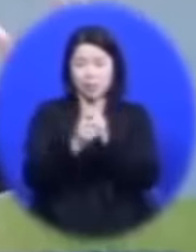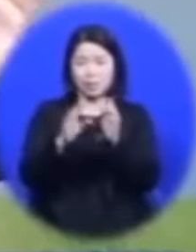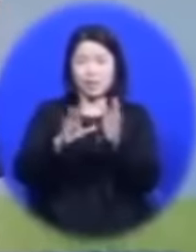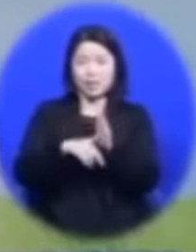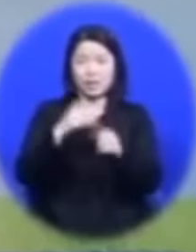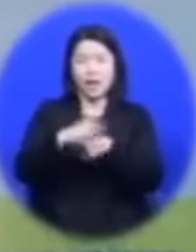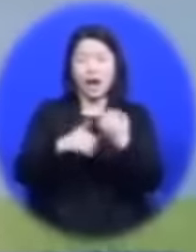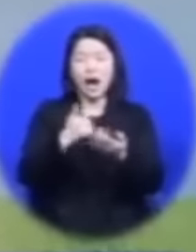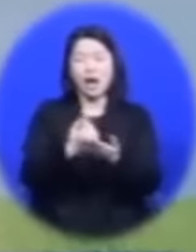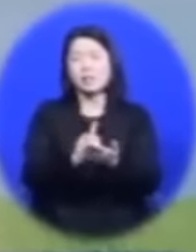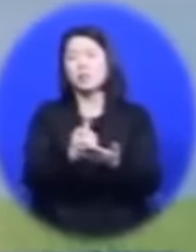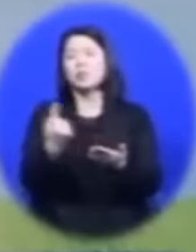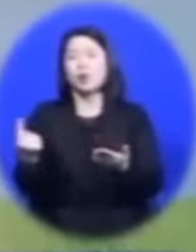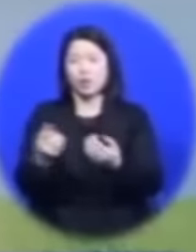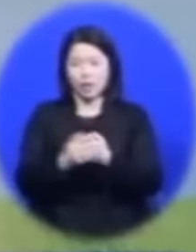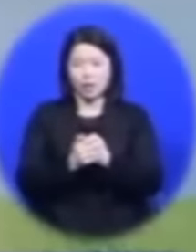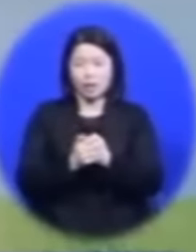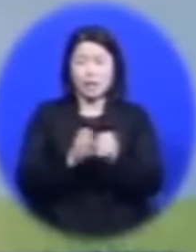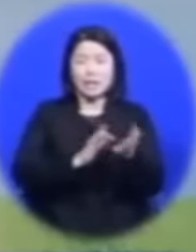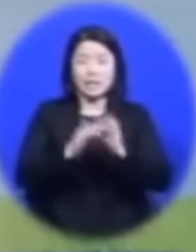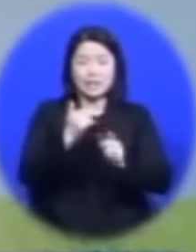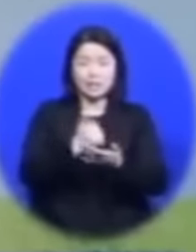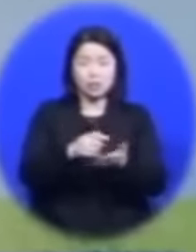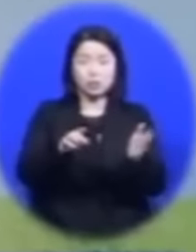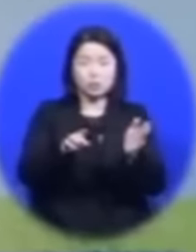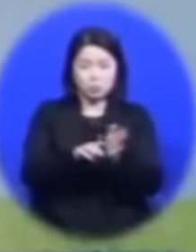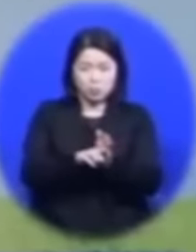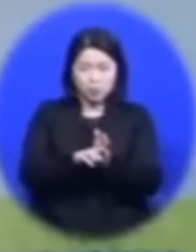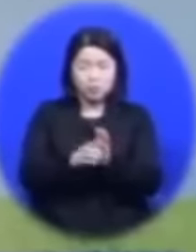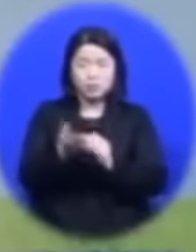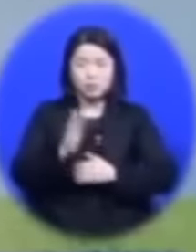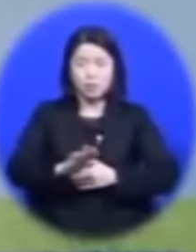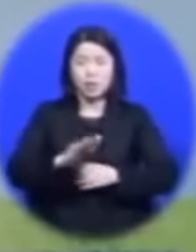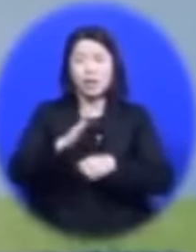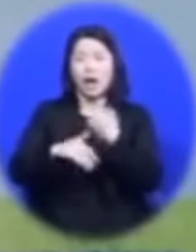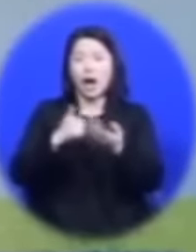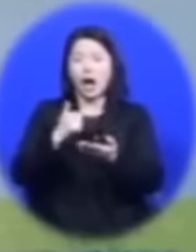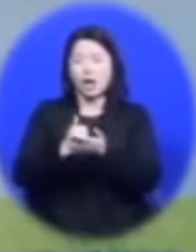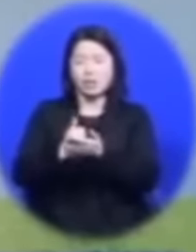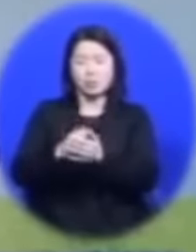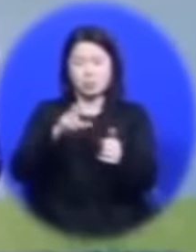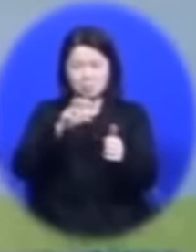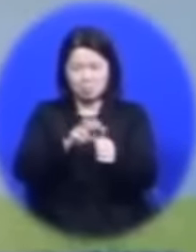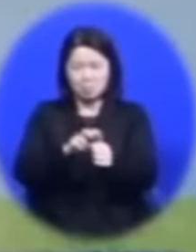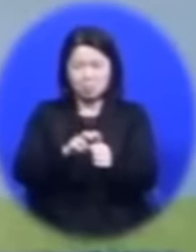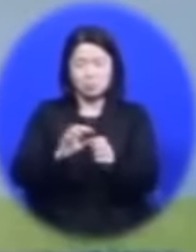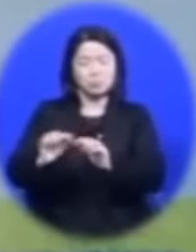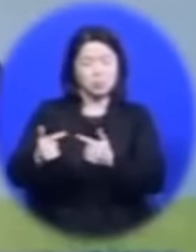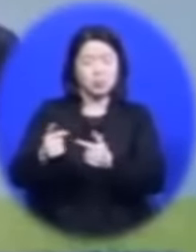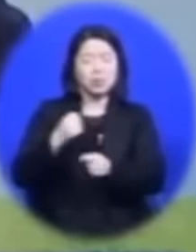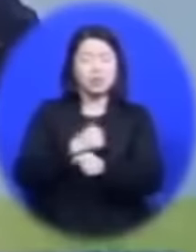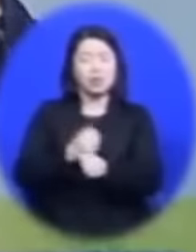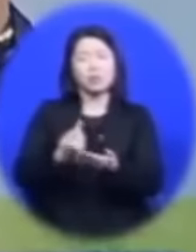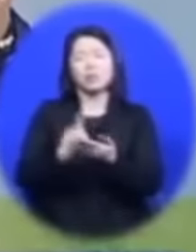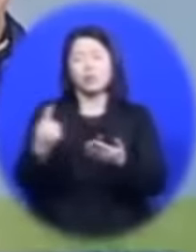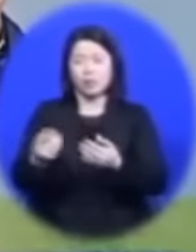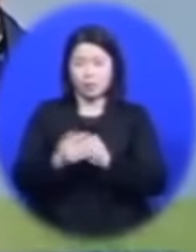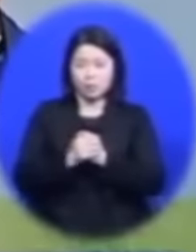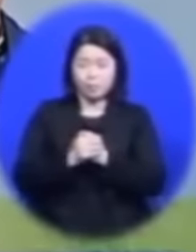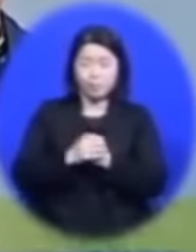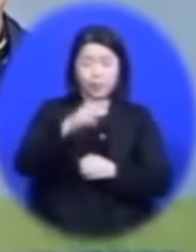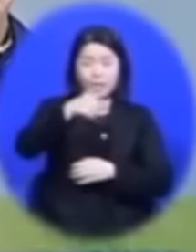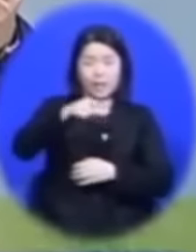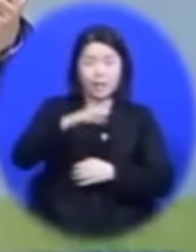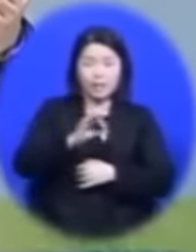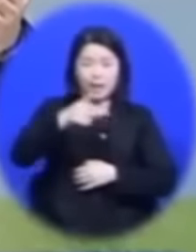예수를 믿었다가도 하나님을 부인하고 떠나가게도 됩니다. 강경에 갔다가 그 병천교회